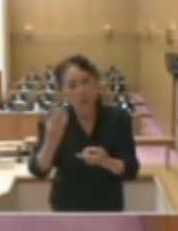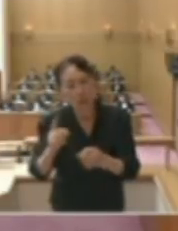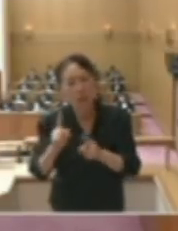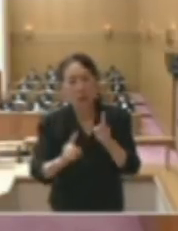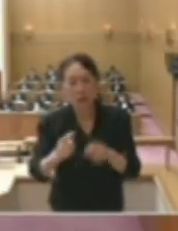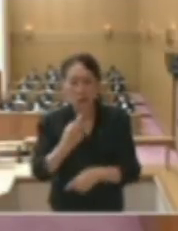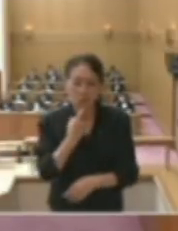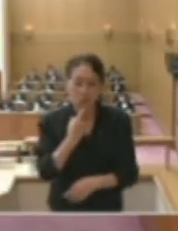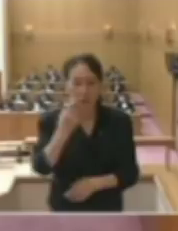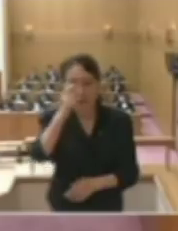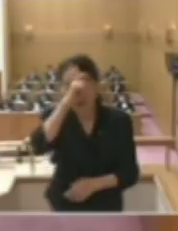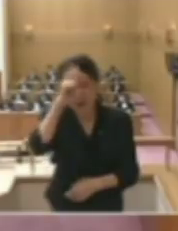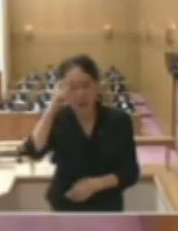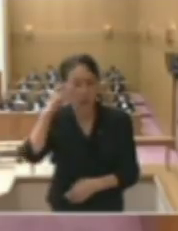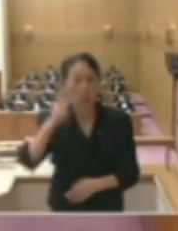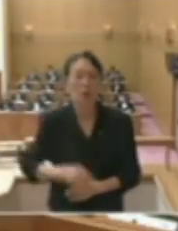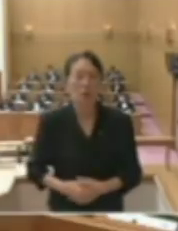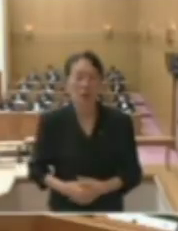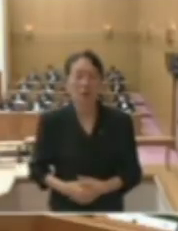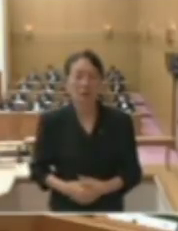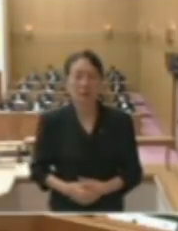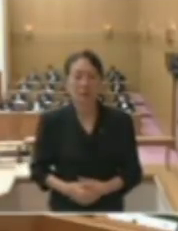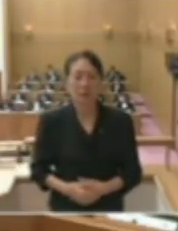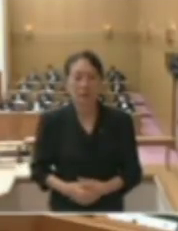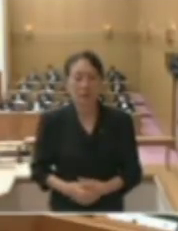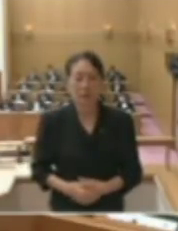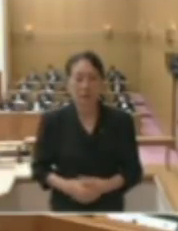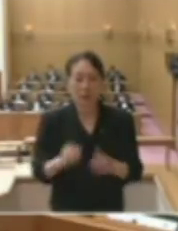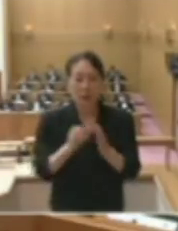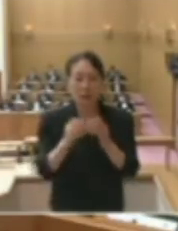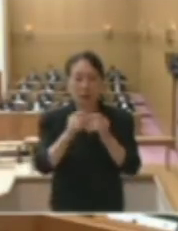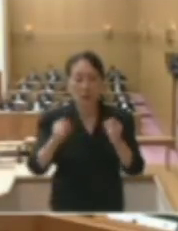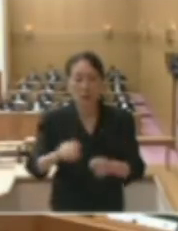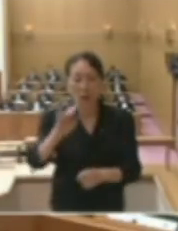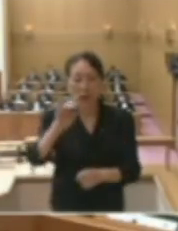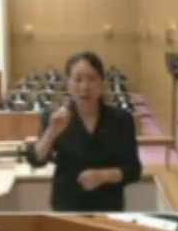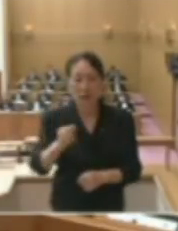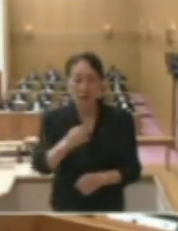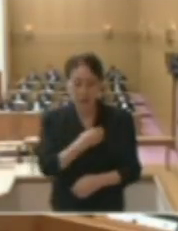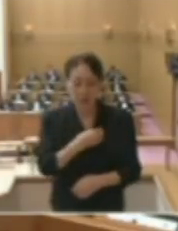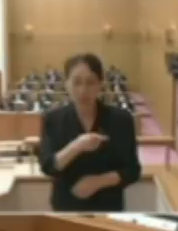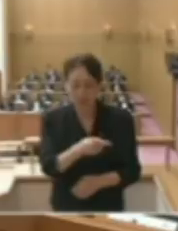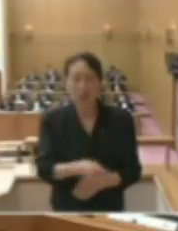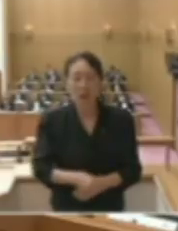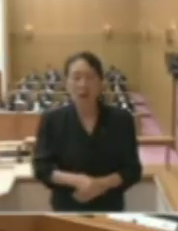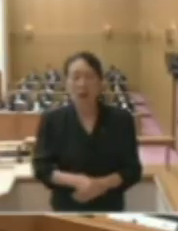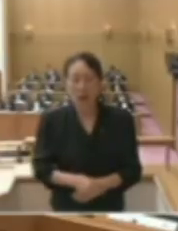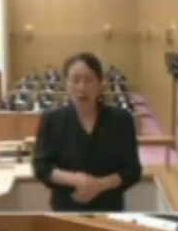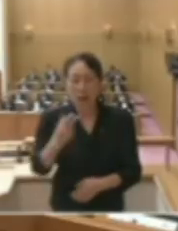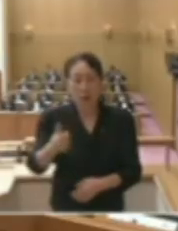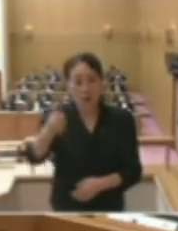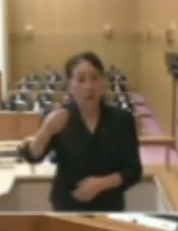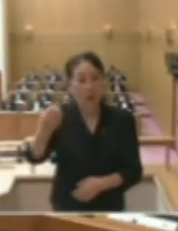問に思っております。 はい、議長。 秘書官議 員。はい、市長がそうおっしゃるんならそれは